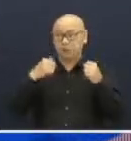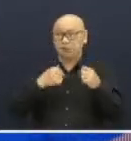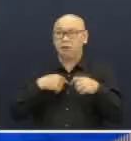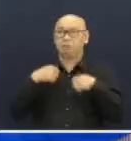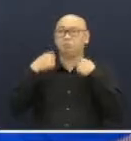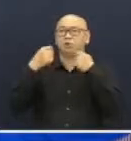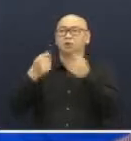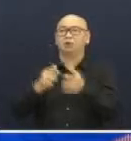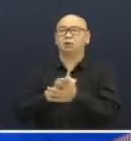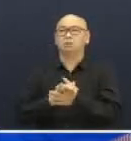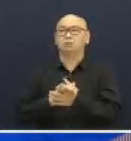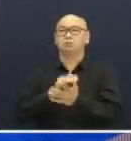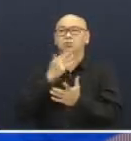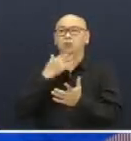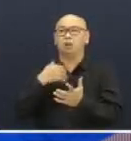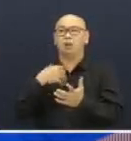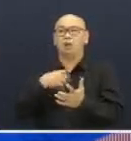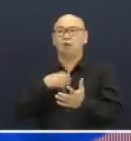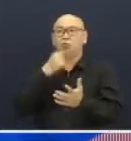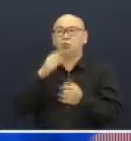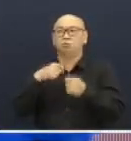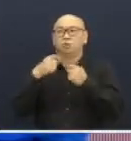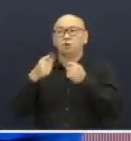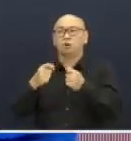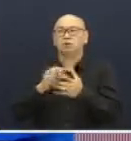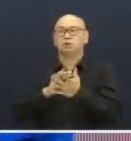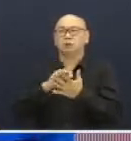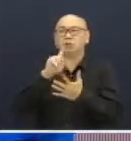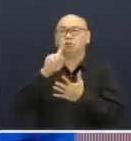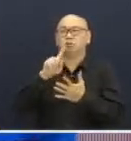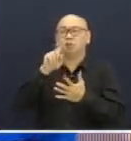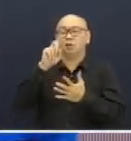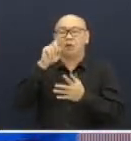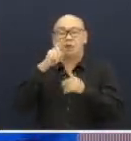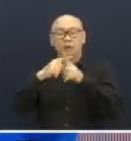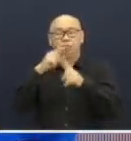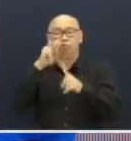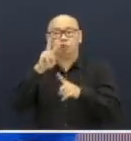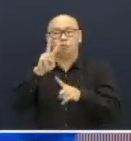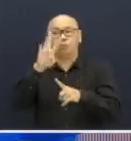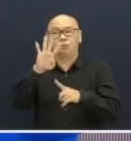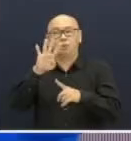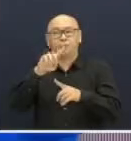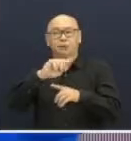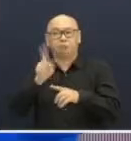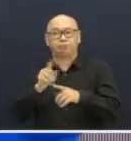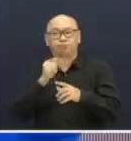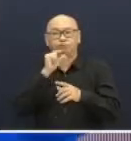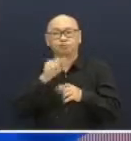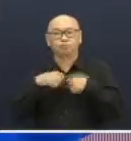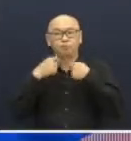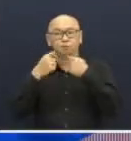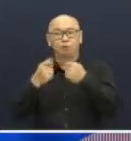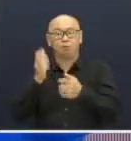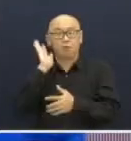berikan kewenangan untuk memberikan call center 1x24 jam. Untuk memberikan pelayanan yang